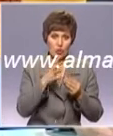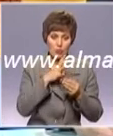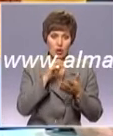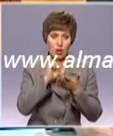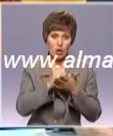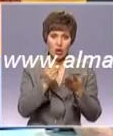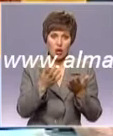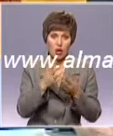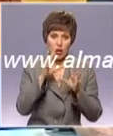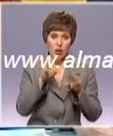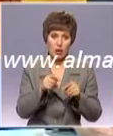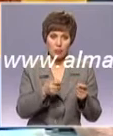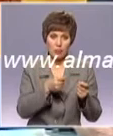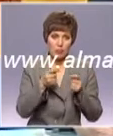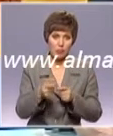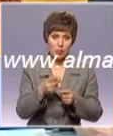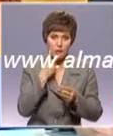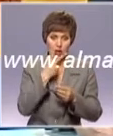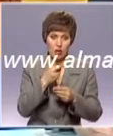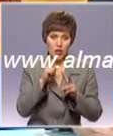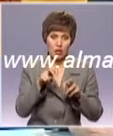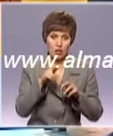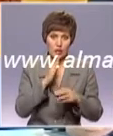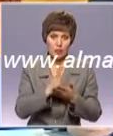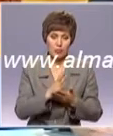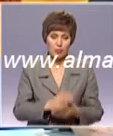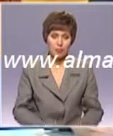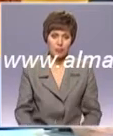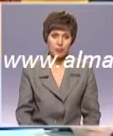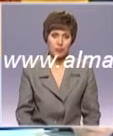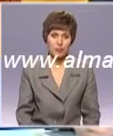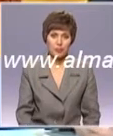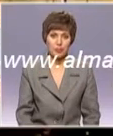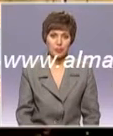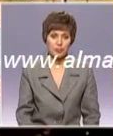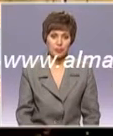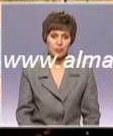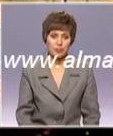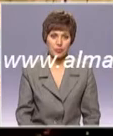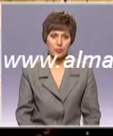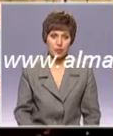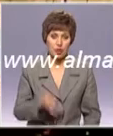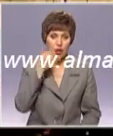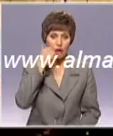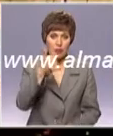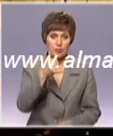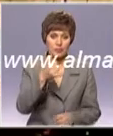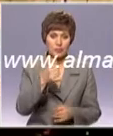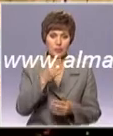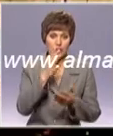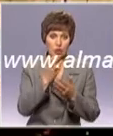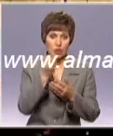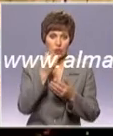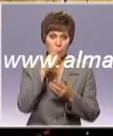бар, соны алып келіңіз, қараймын. Аха, рахмет, жарайды. Хабарласқан кезекті көрерменіміз бар екен. Кеш